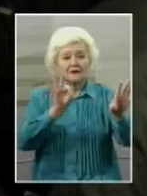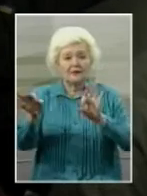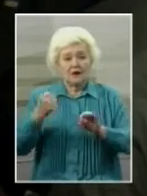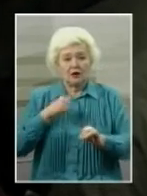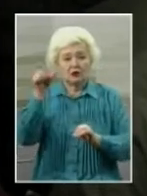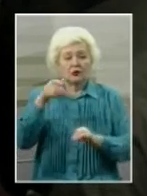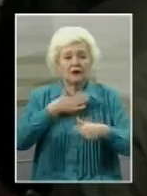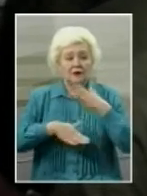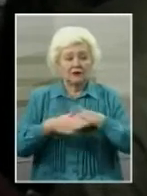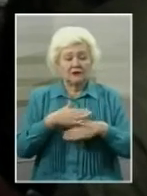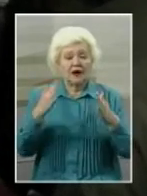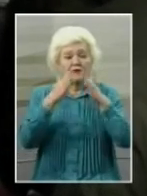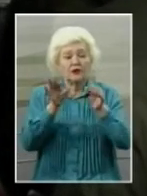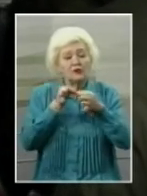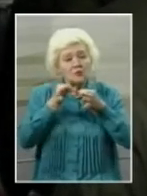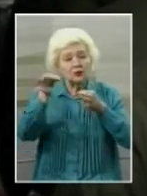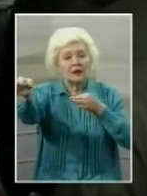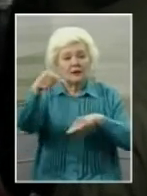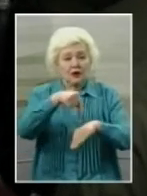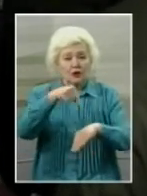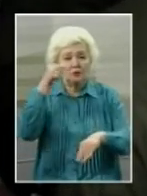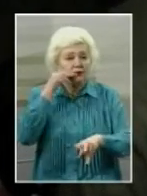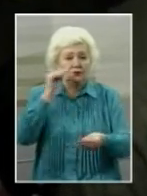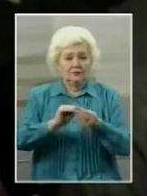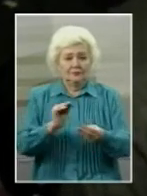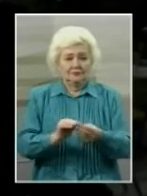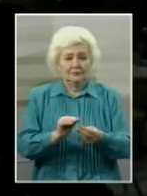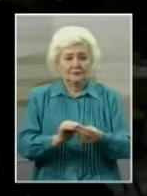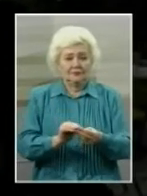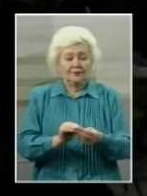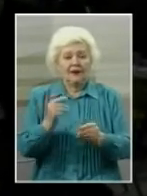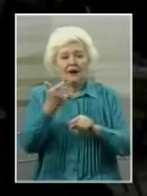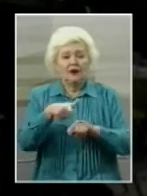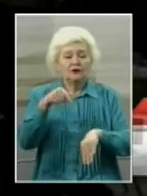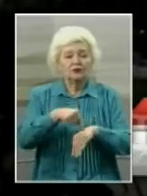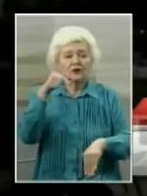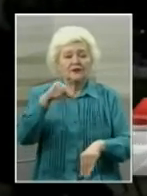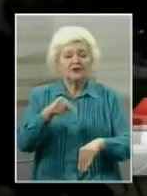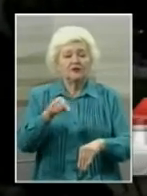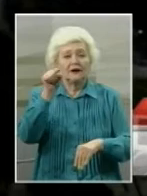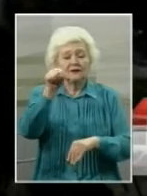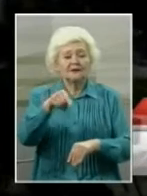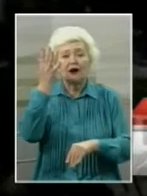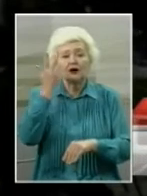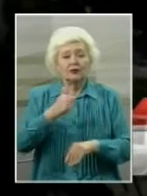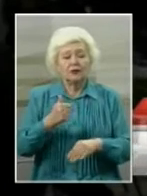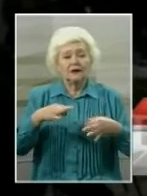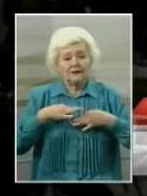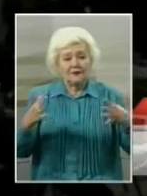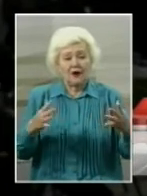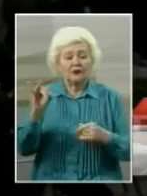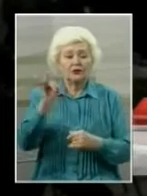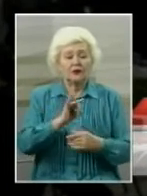задоволені. Від дому далеко, але почуття ті самі. Дуже відчувається цей різк, ну, коли свято